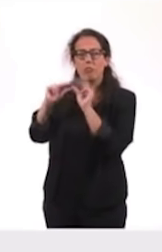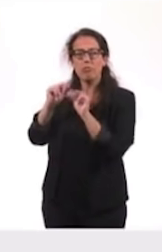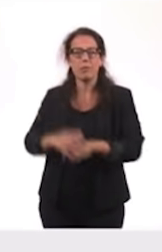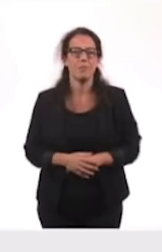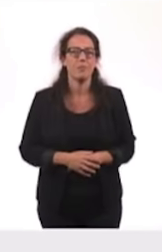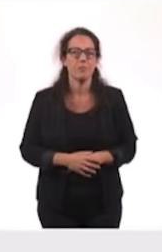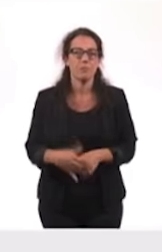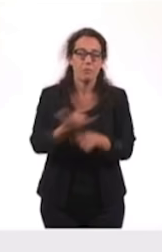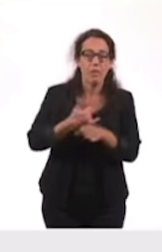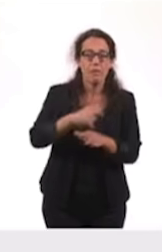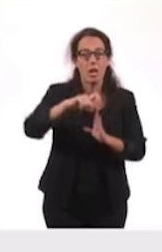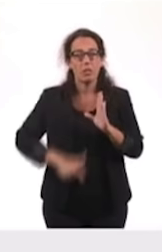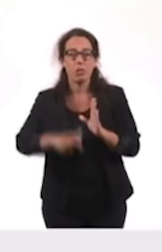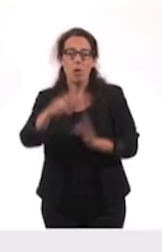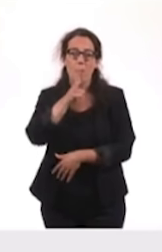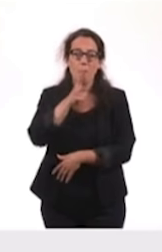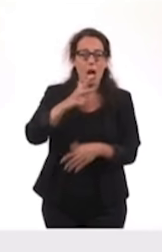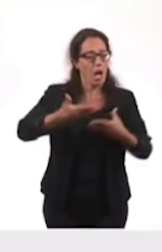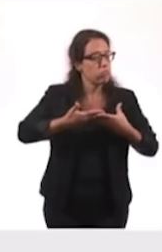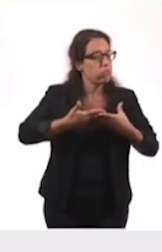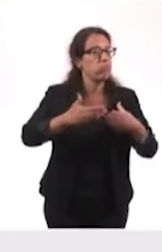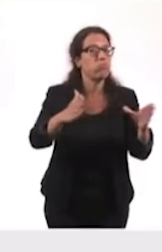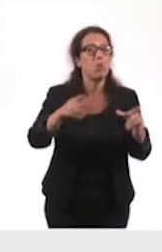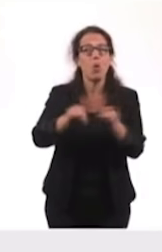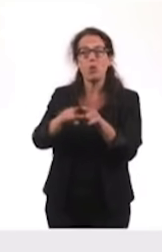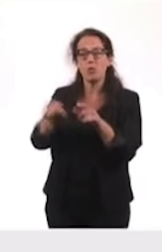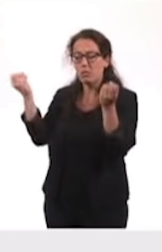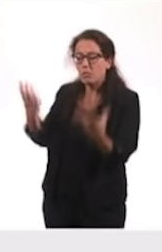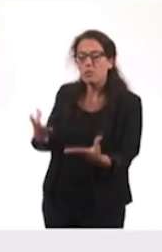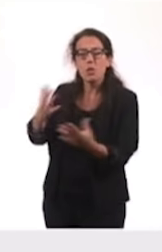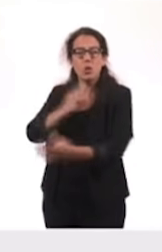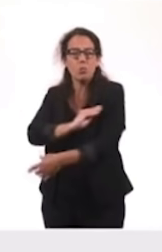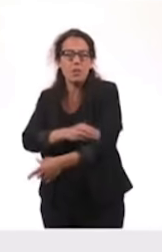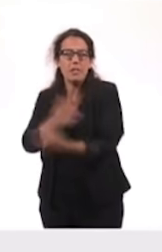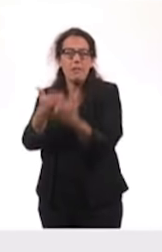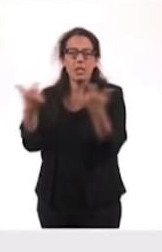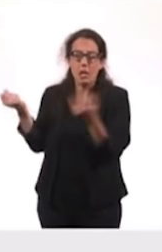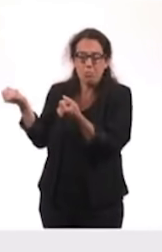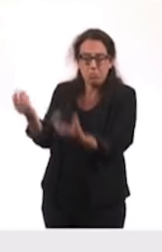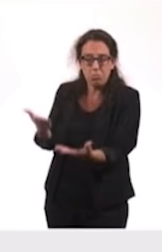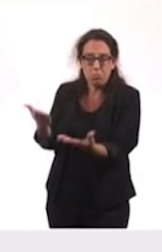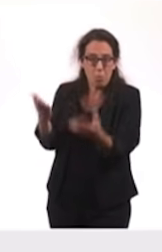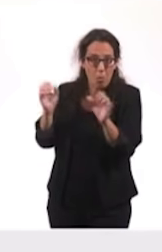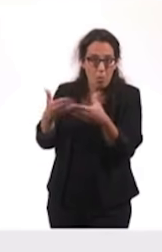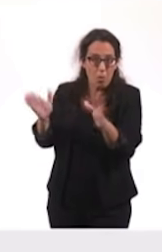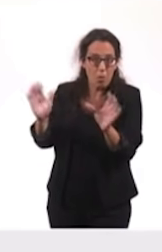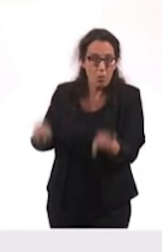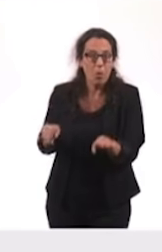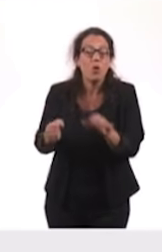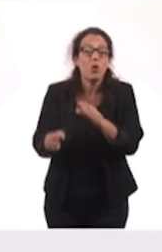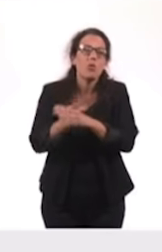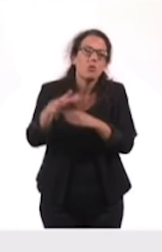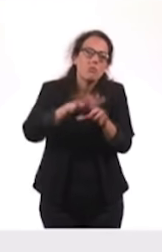des bars, le retour progressif de la vie culturelle et sportive avec des contraintes spécifiques dans les zones de vigilance orange.